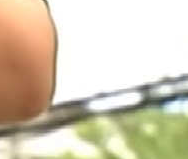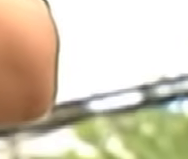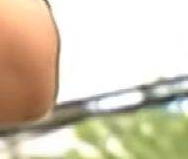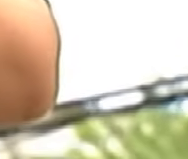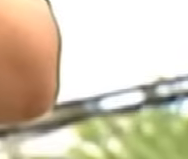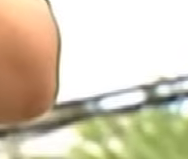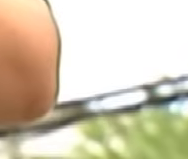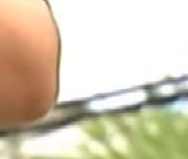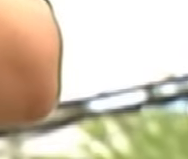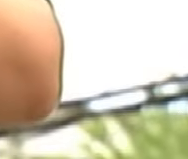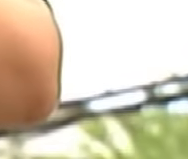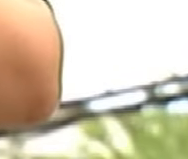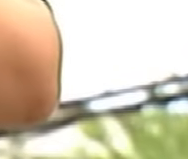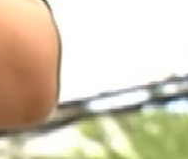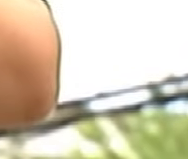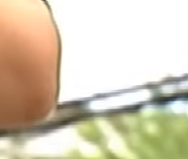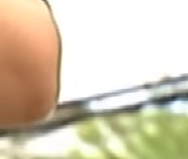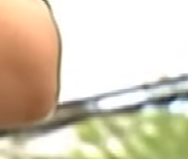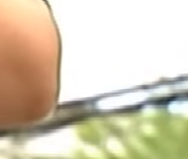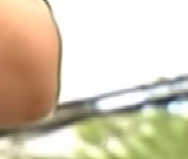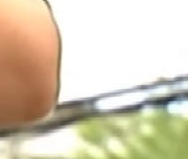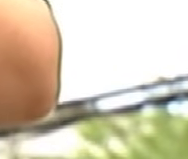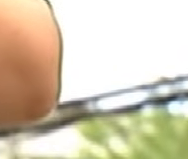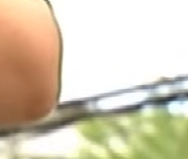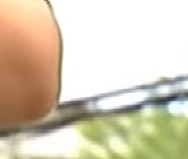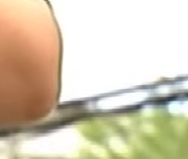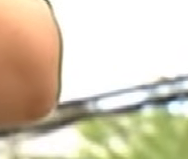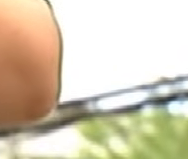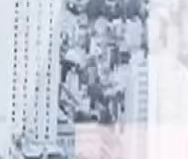5 minutong paliwanagan.